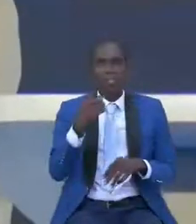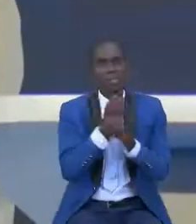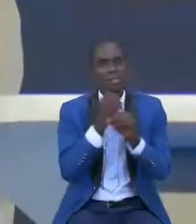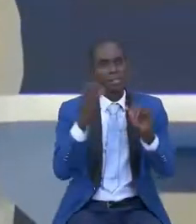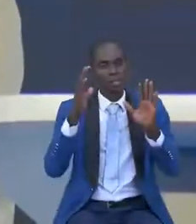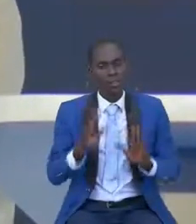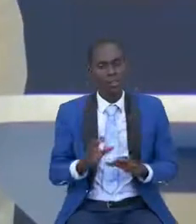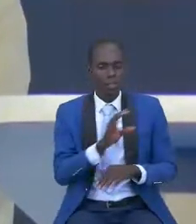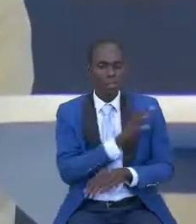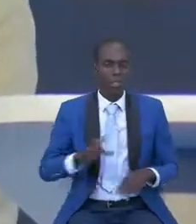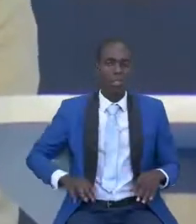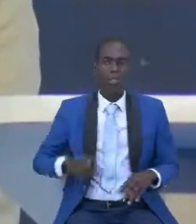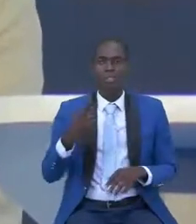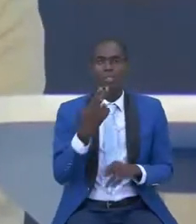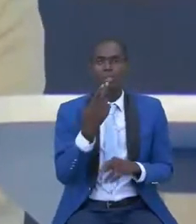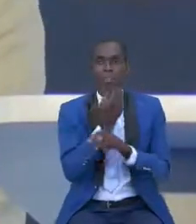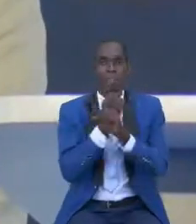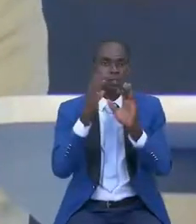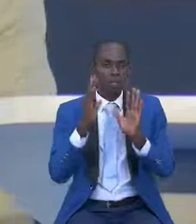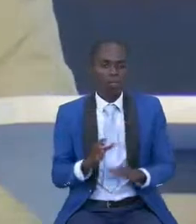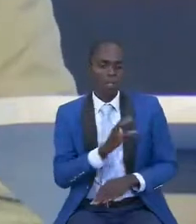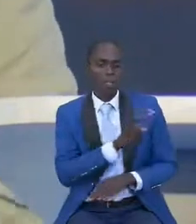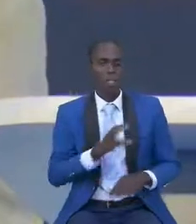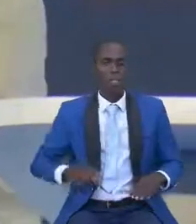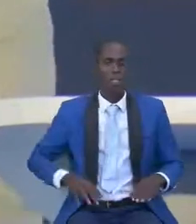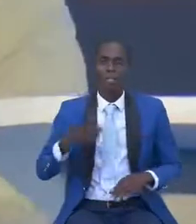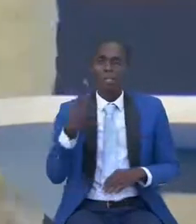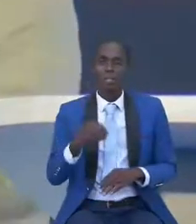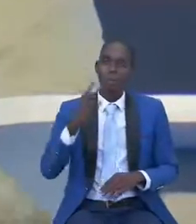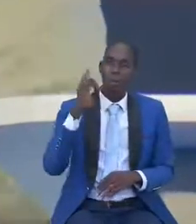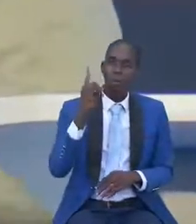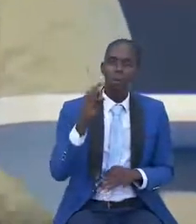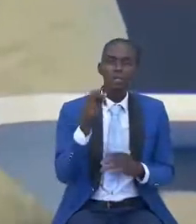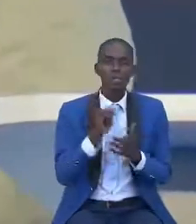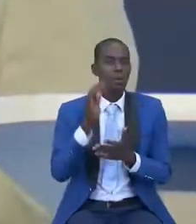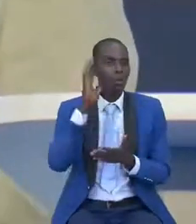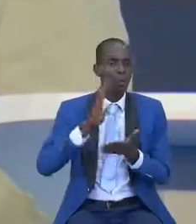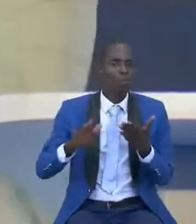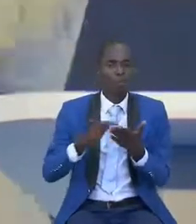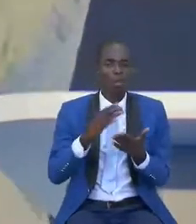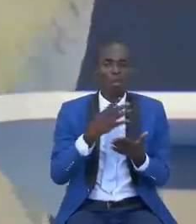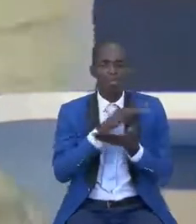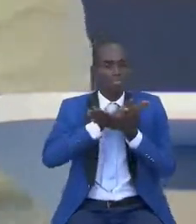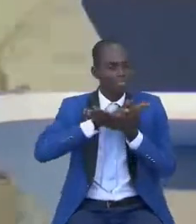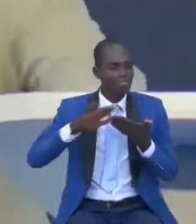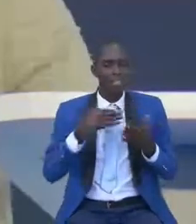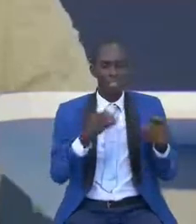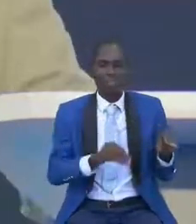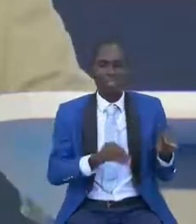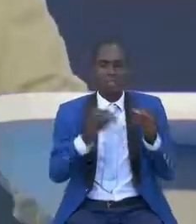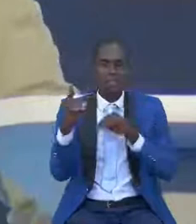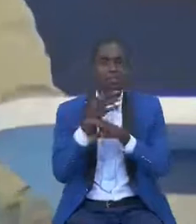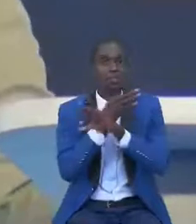lui? Christ le Sauveur, Christ le Rédempteur, Christ celui qui